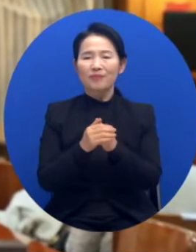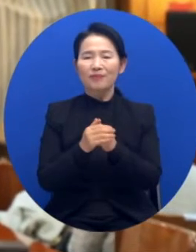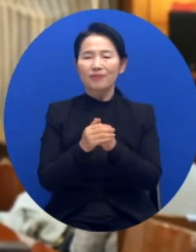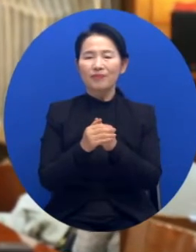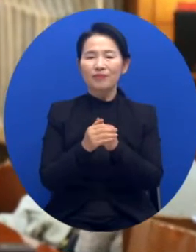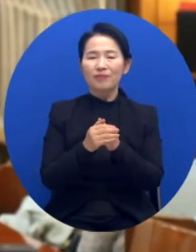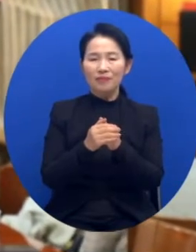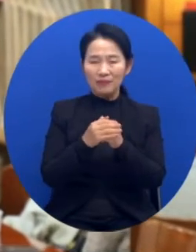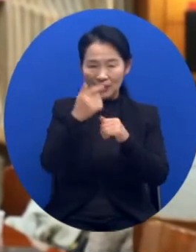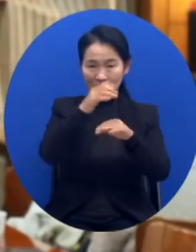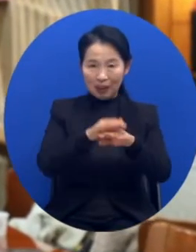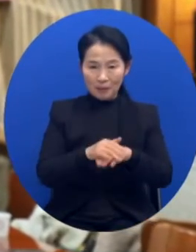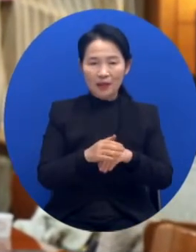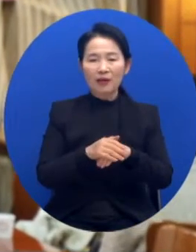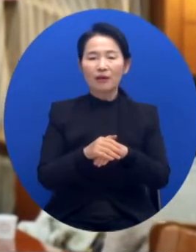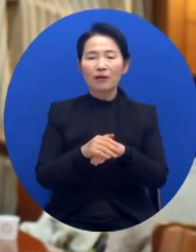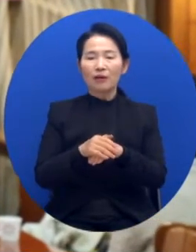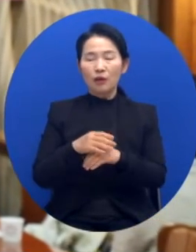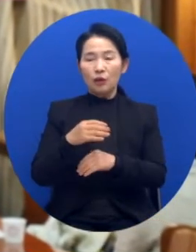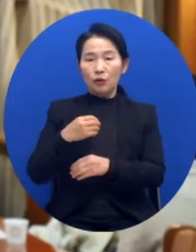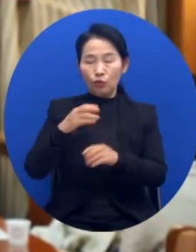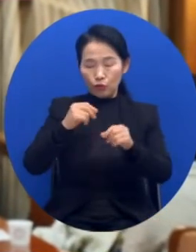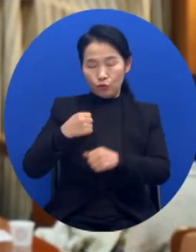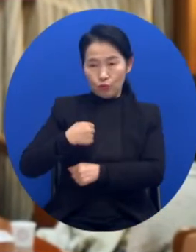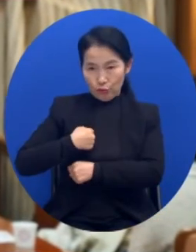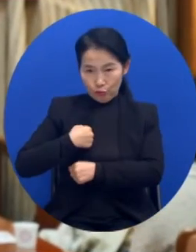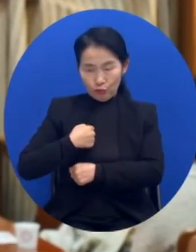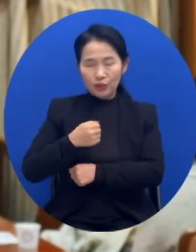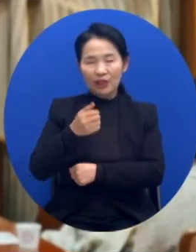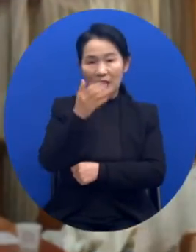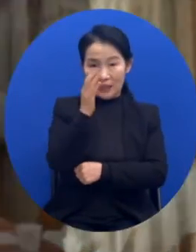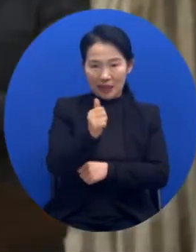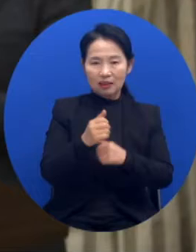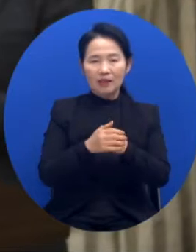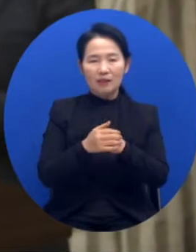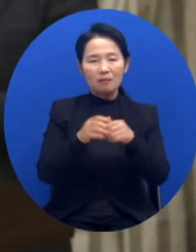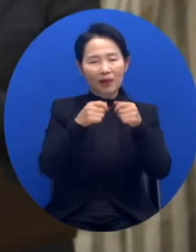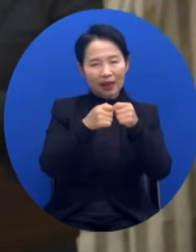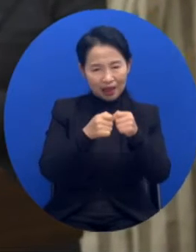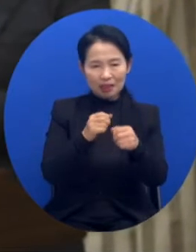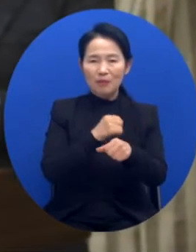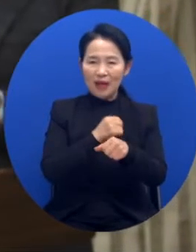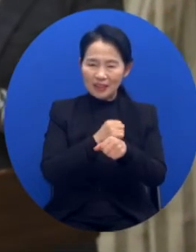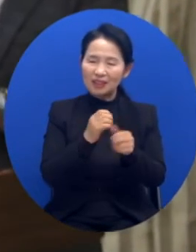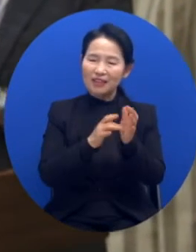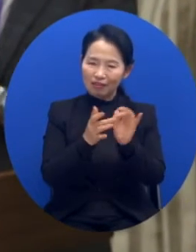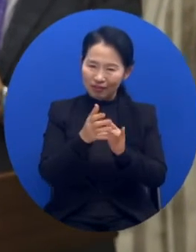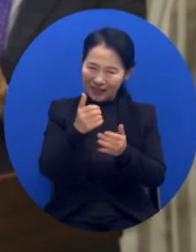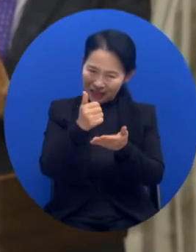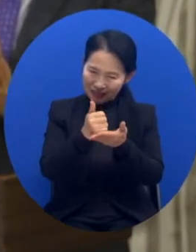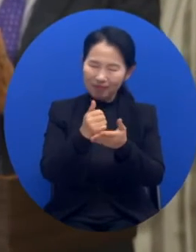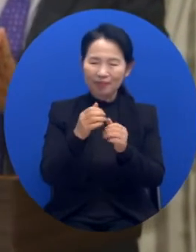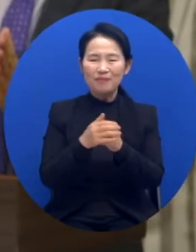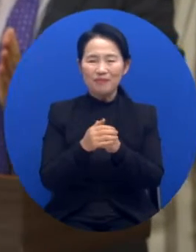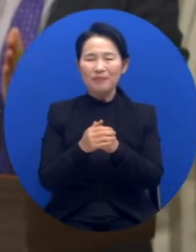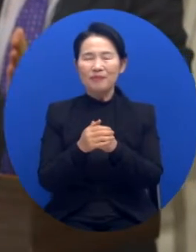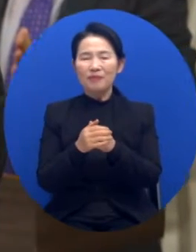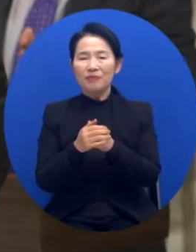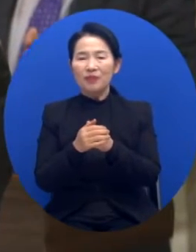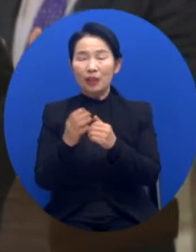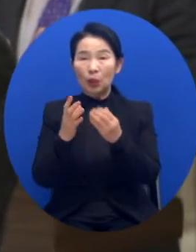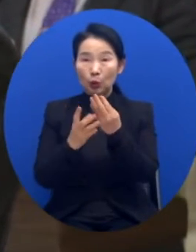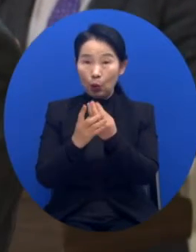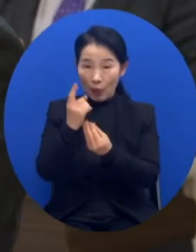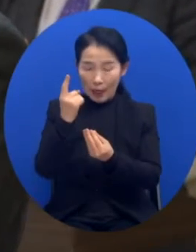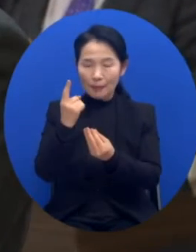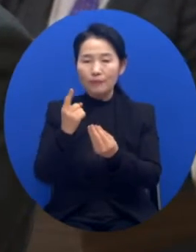예배에서는 배 동은 육군 군목 단장이 3심 하신 예수님을 제목으로 말씀을 전했습니다 대한예수교장로회 통합 총의